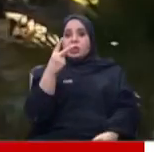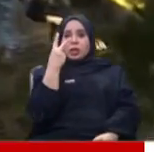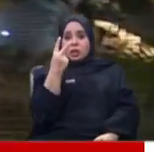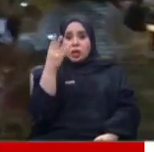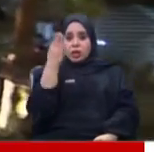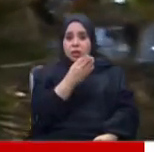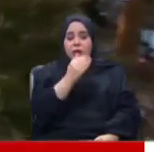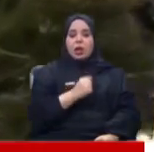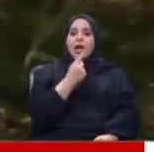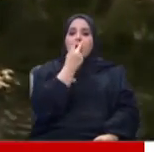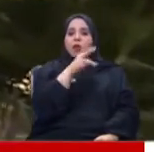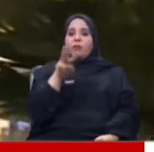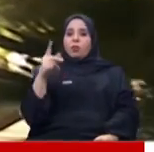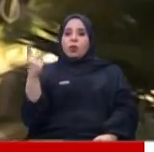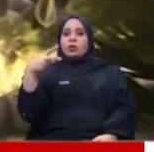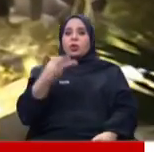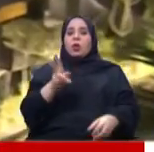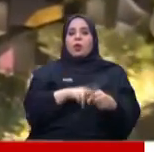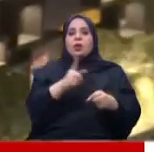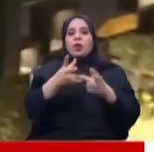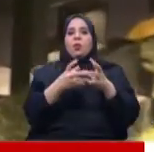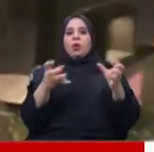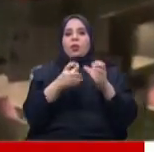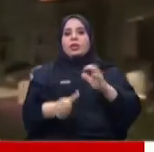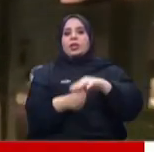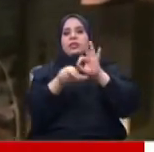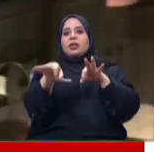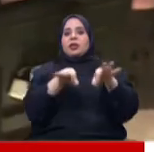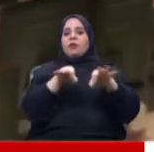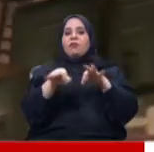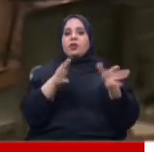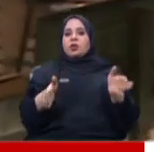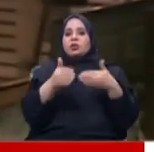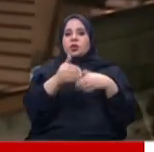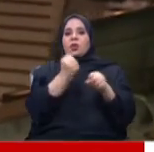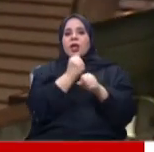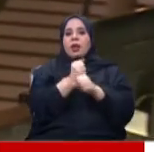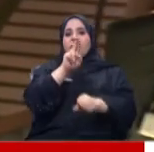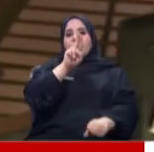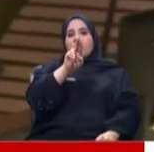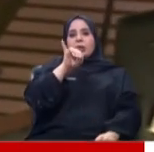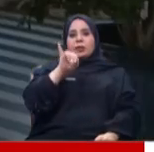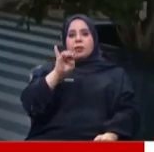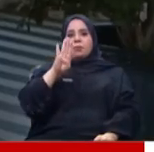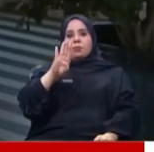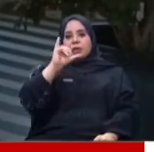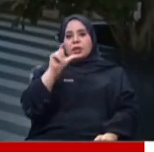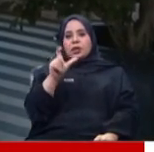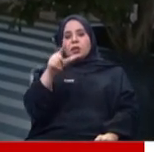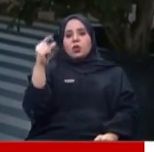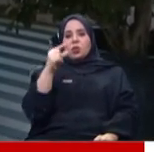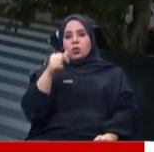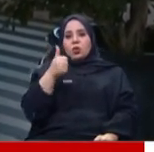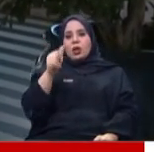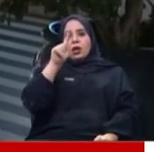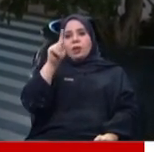فبراير 2021. هذا وأوضح الرئيس التنفيذي لصندوق العمل تمكين الدكتور إبراهيم محمد جناحي أن فريق